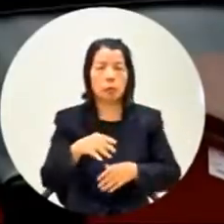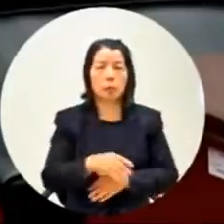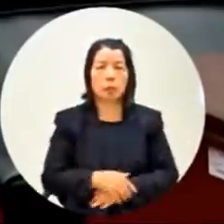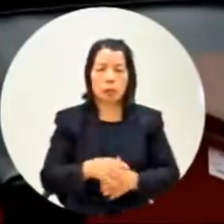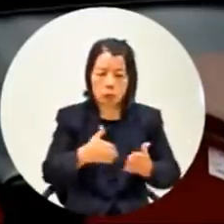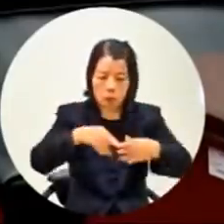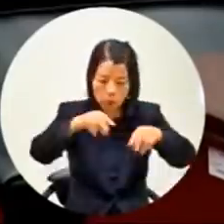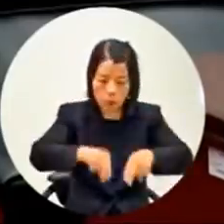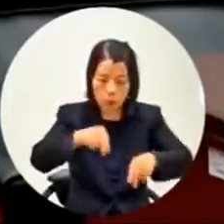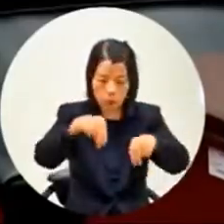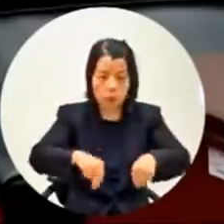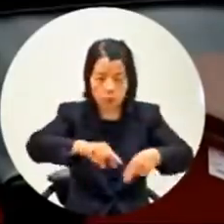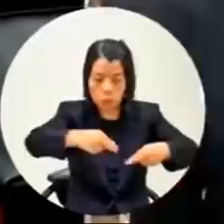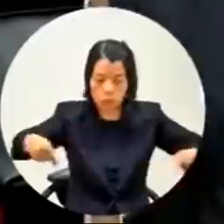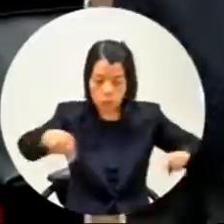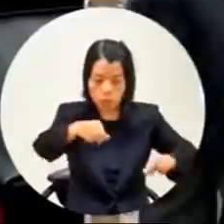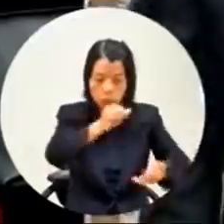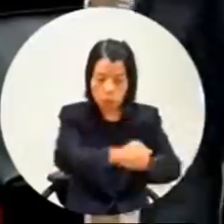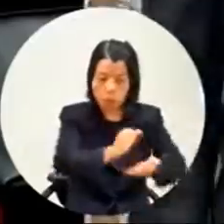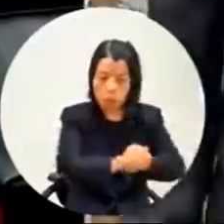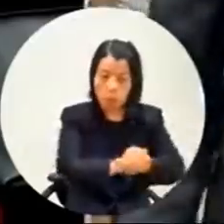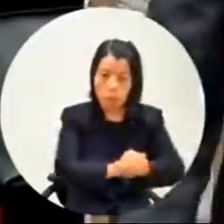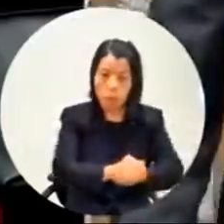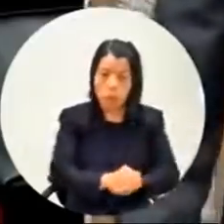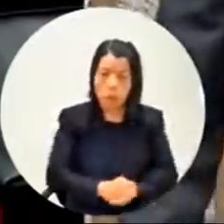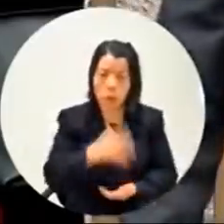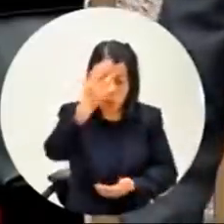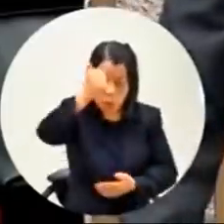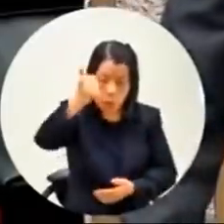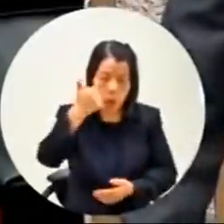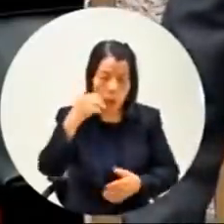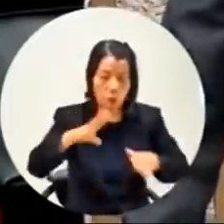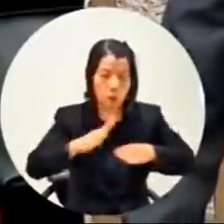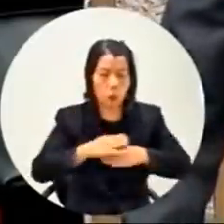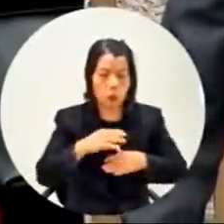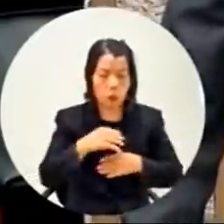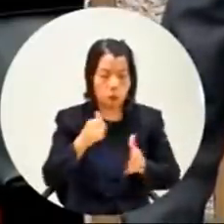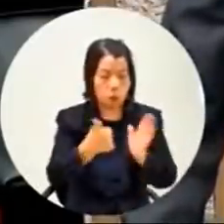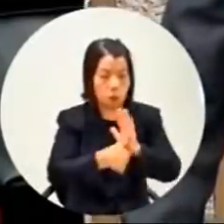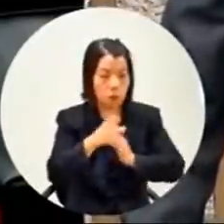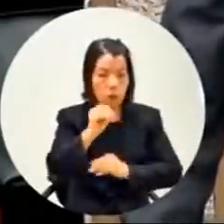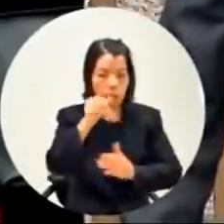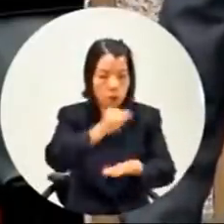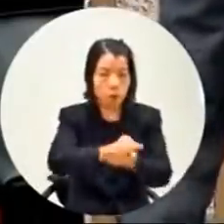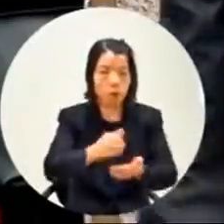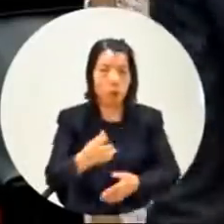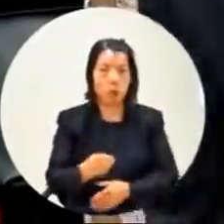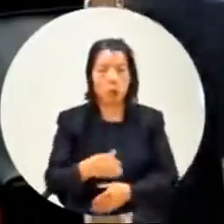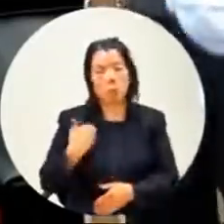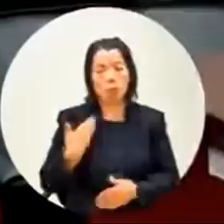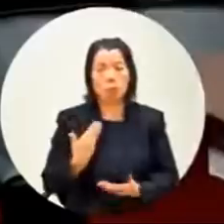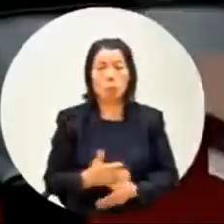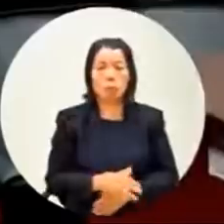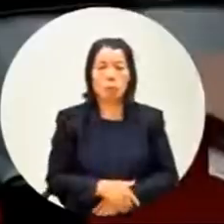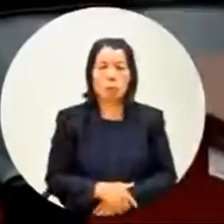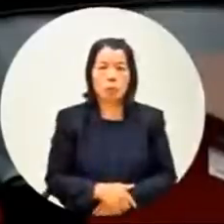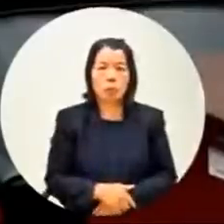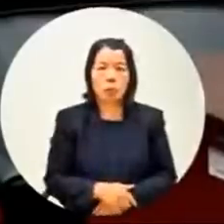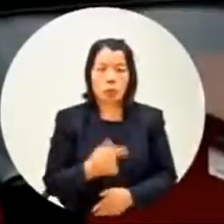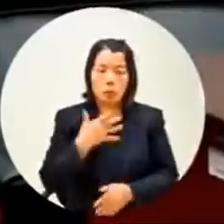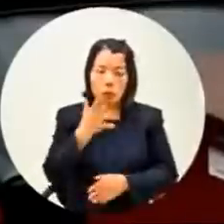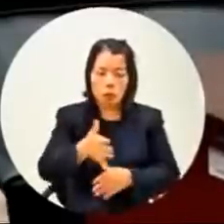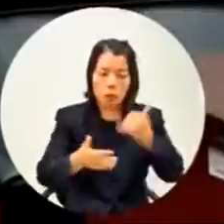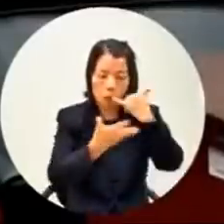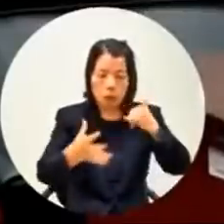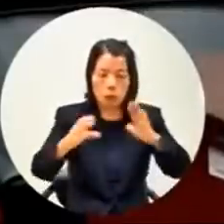还是没有？ 请白代理局长答。 简单回答，有还是没有？ 我没有看到。嘿， 你没有看到有这个，你请坐。我请问海